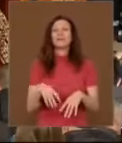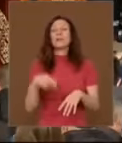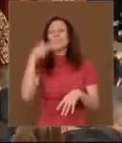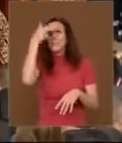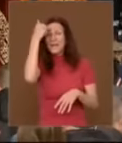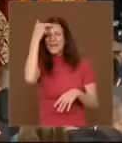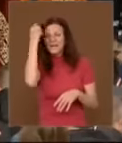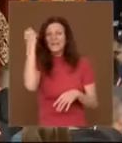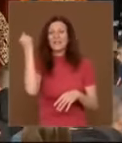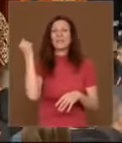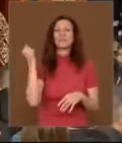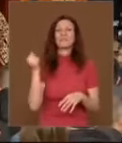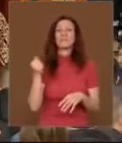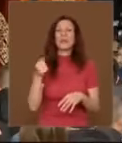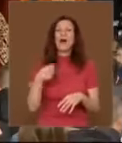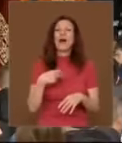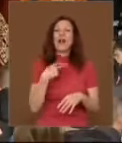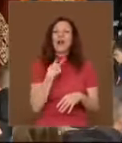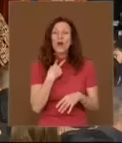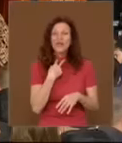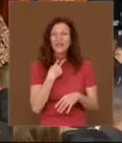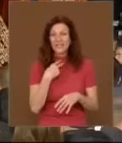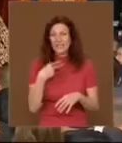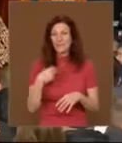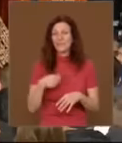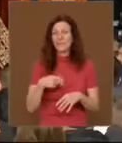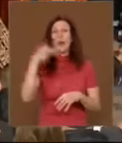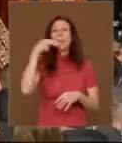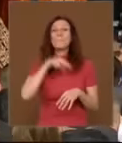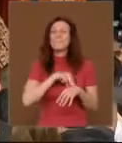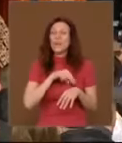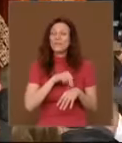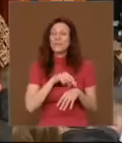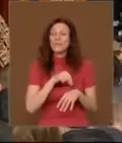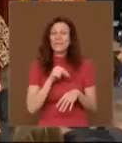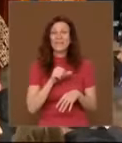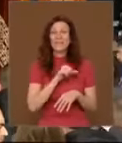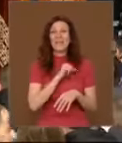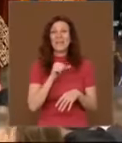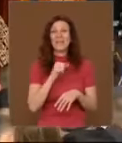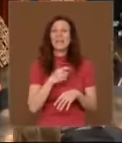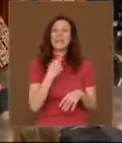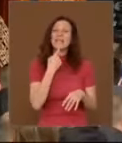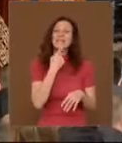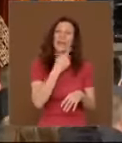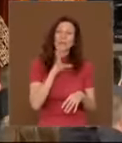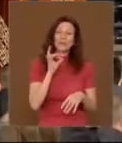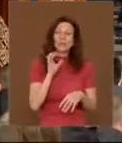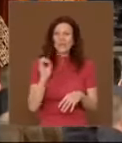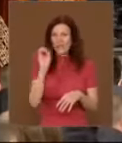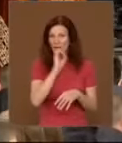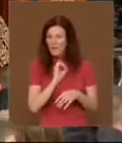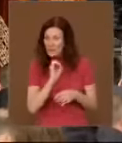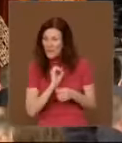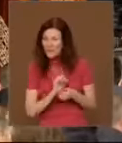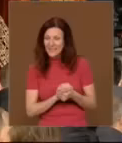Плевенски митрополит Игнатий, Ловчански митрополит Гавриил, Пловдивски митрополит Николай, Западно- и Средноевропейски митрополит